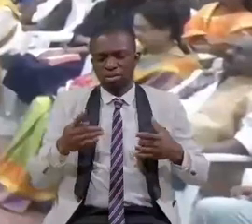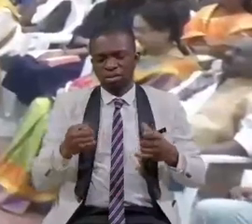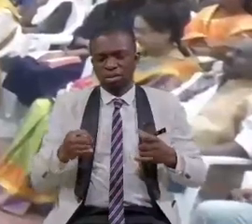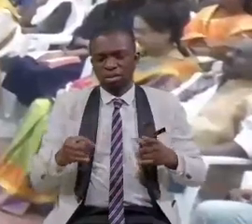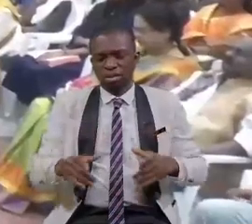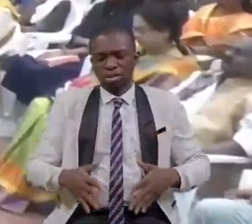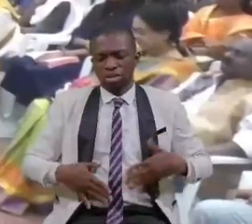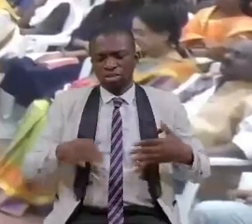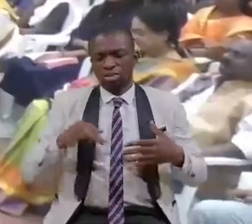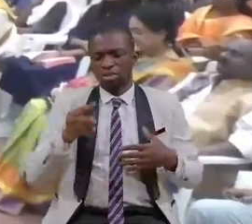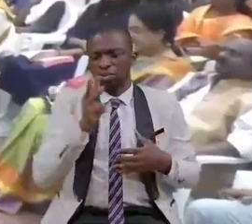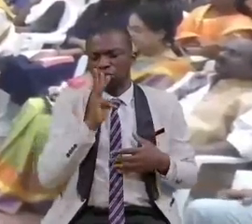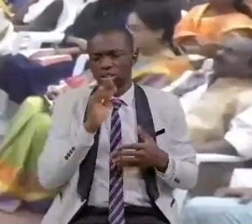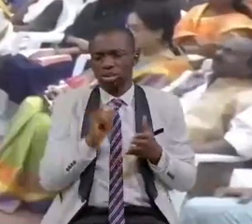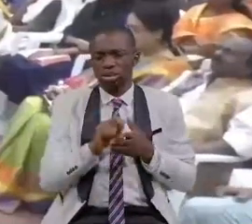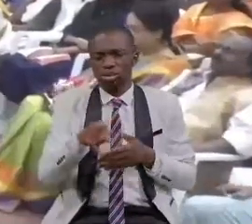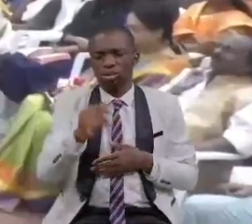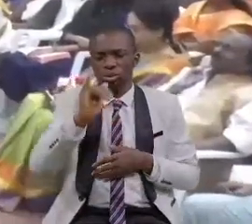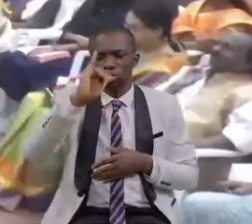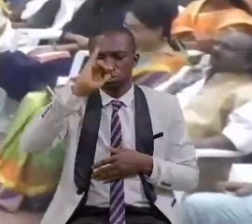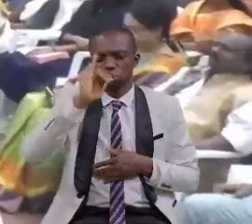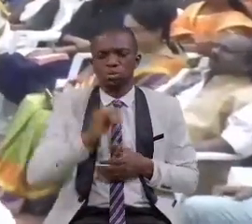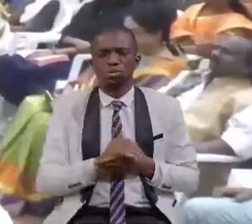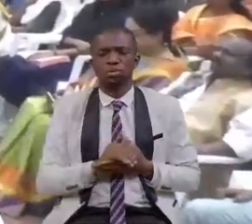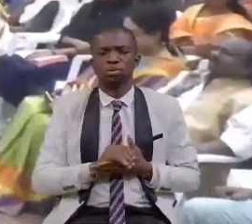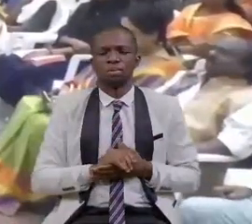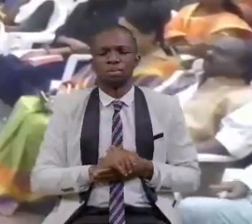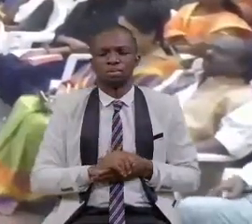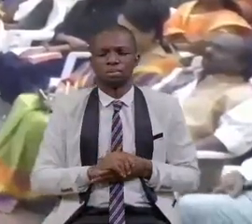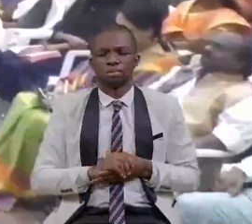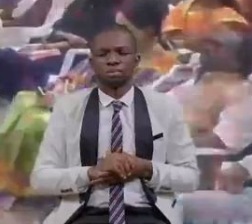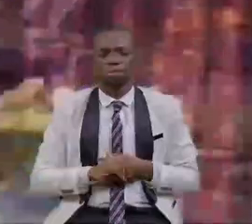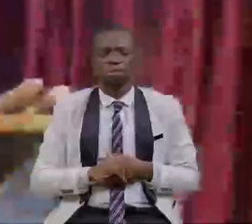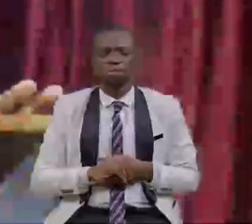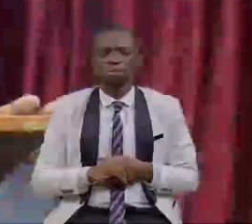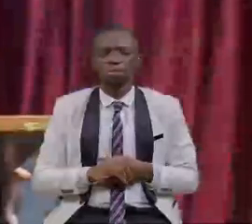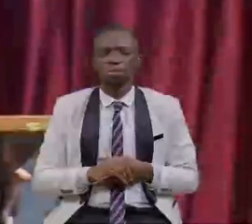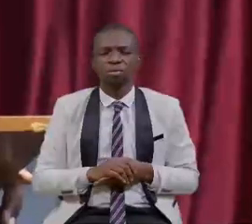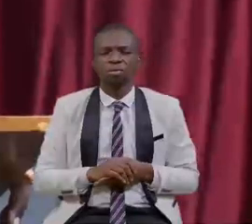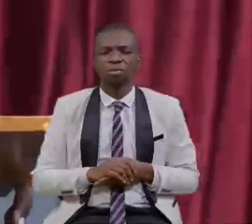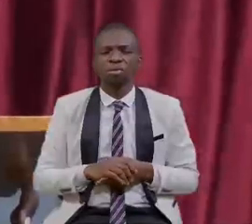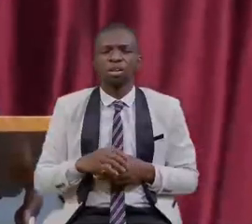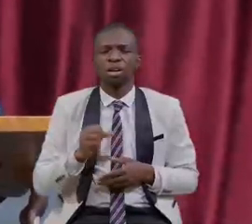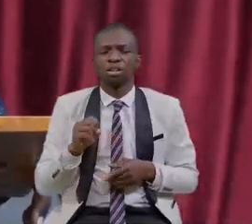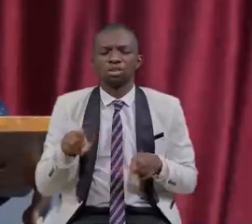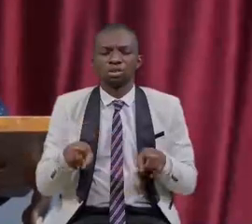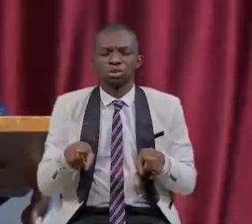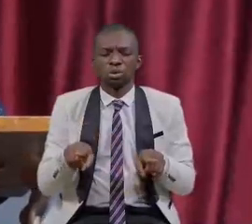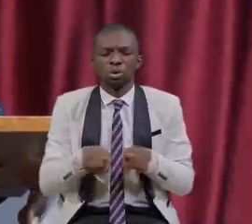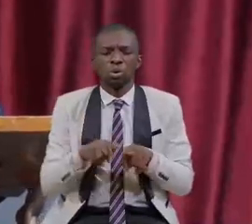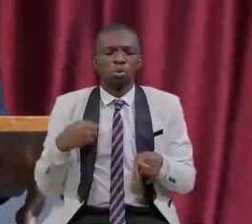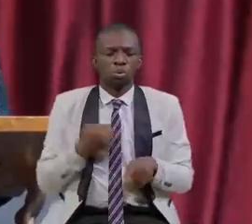Par la force du pain de vie, de l'eau de vie, l'eau vivante que nous prenons, nous devons prier à tout moment.